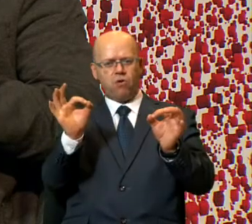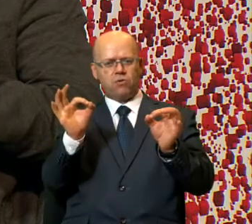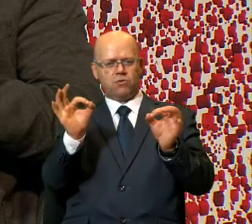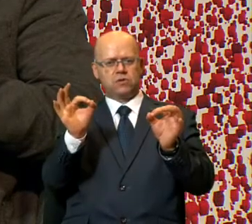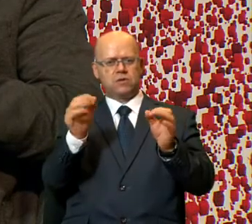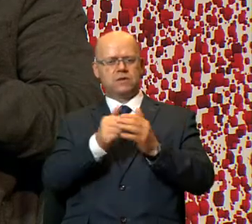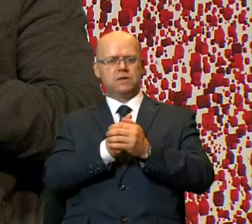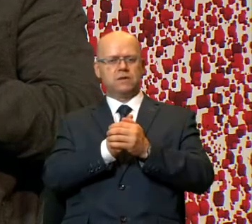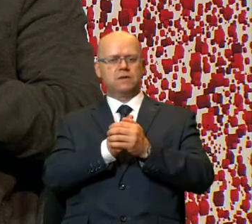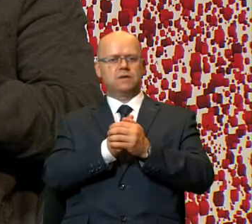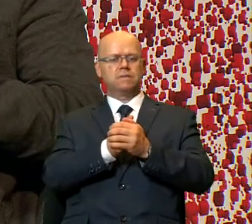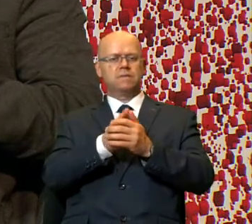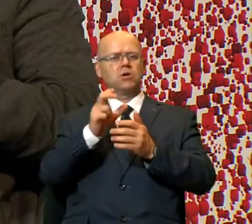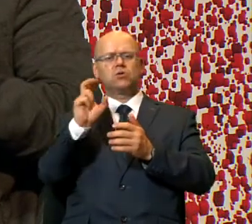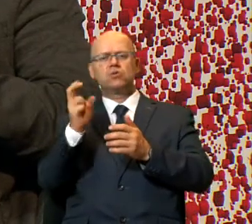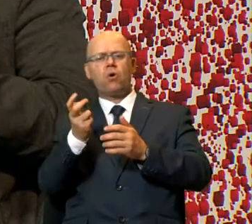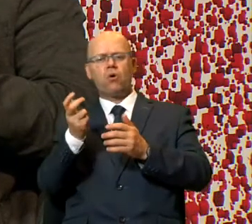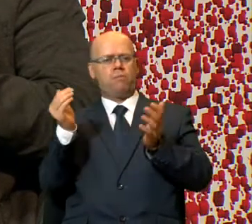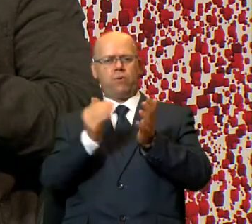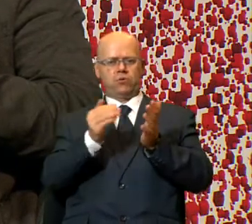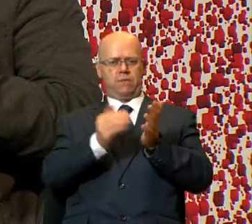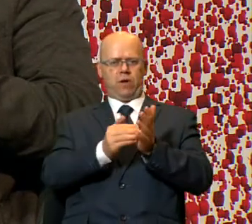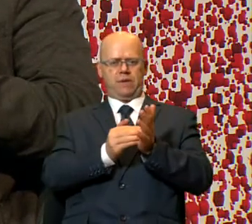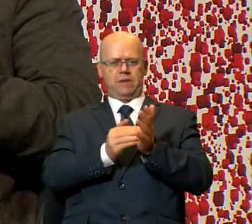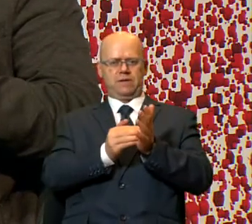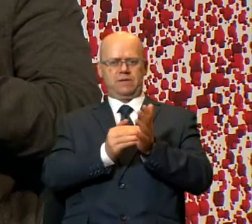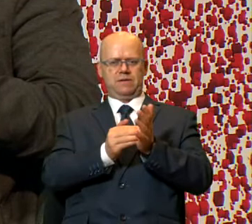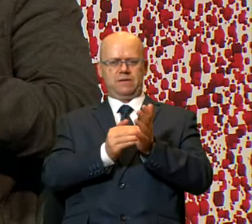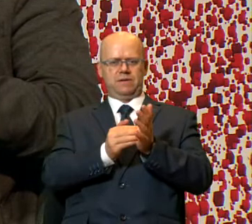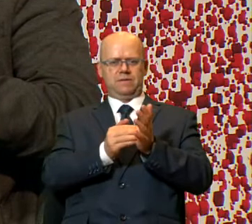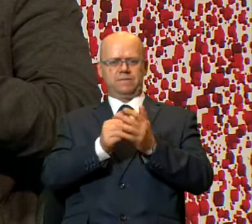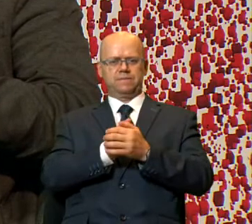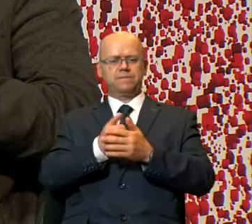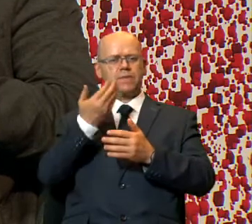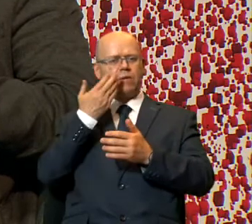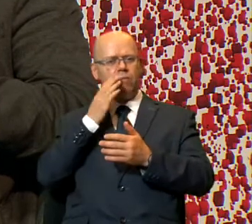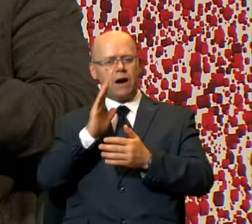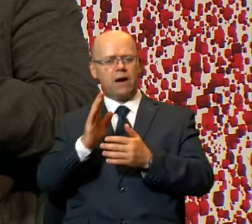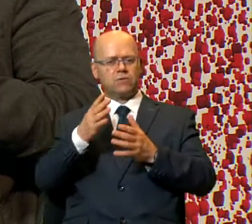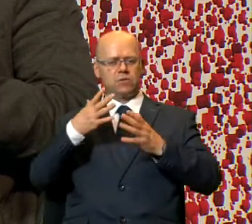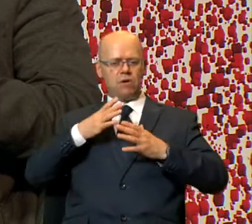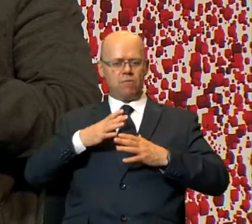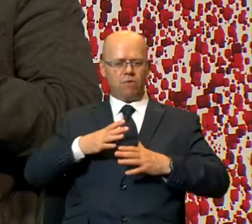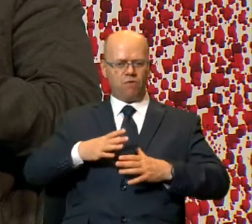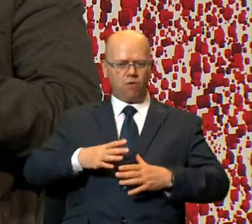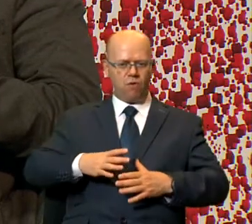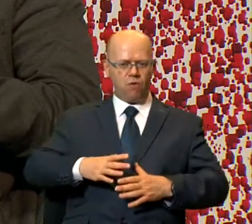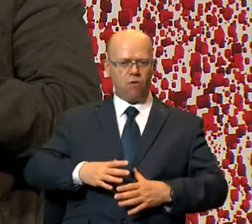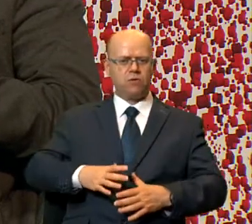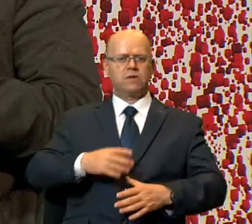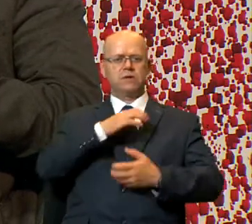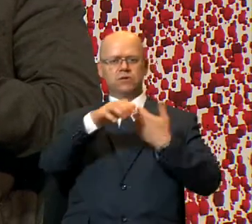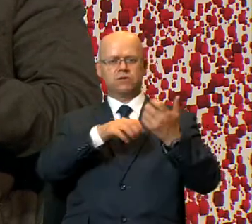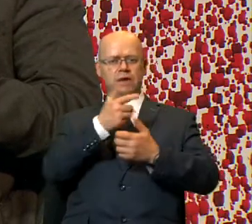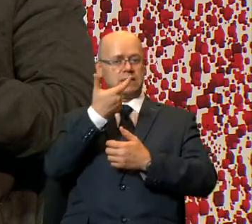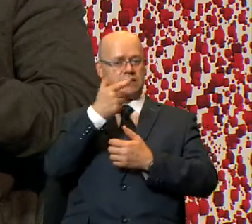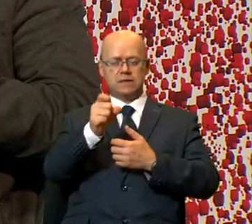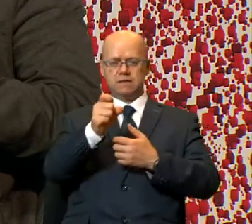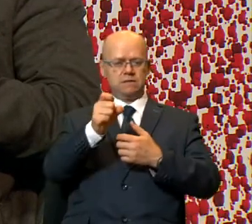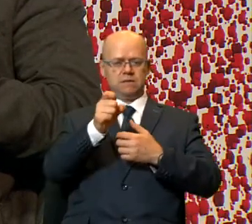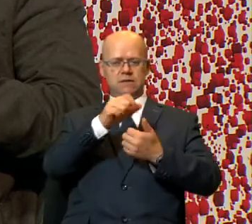czymś, czego potrzebujemy, ponieważ bardzo powolny świat, gdzie nic się nie zmienia lub nic się nie porusza,